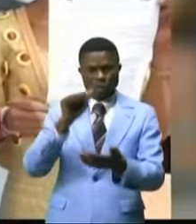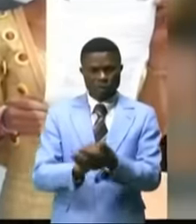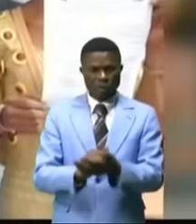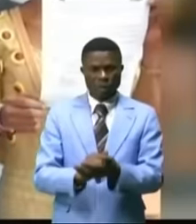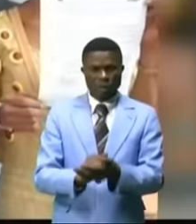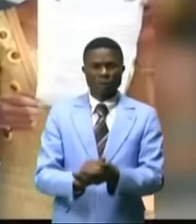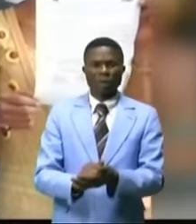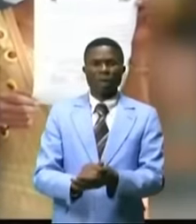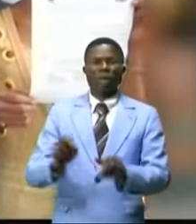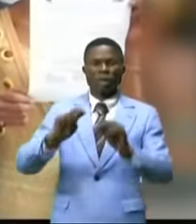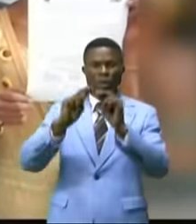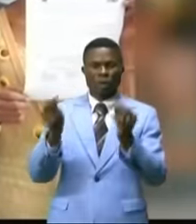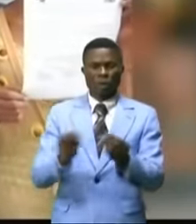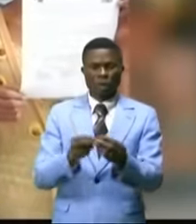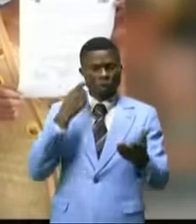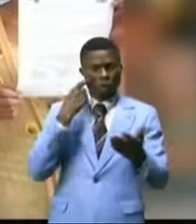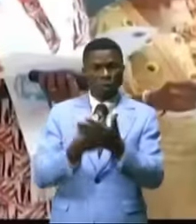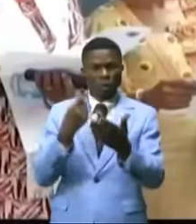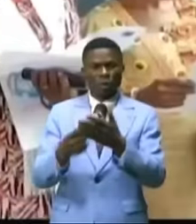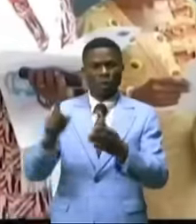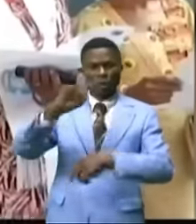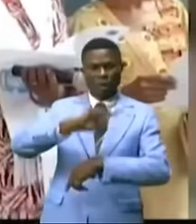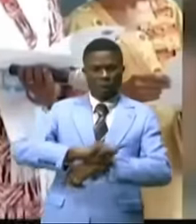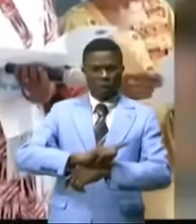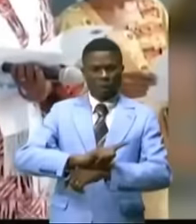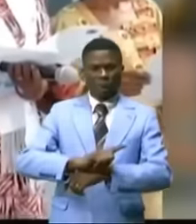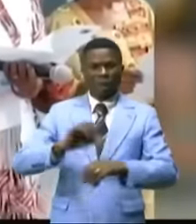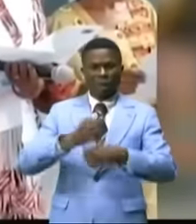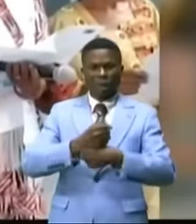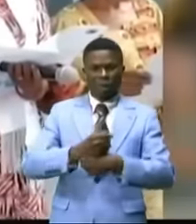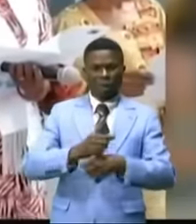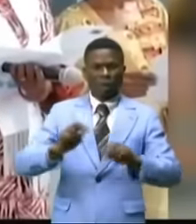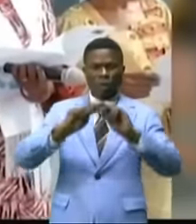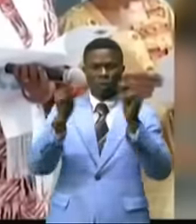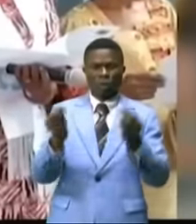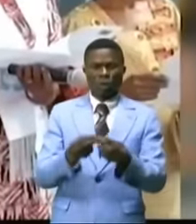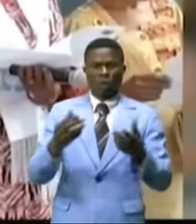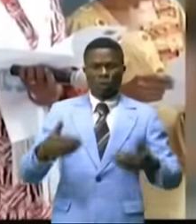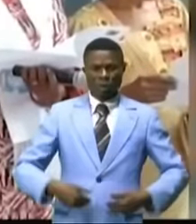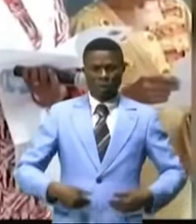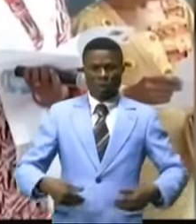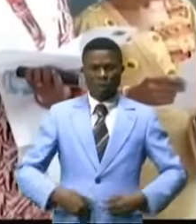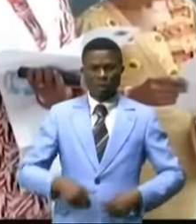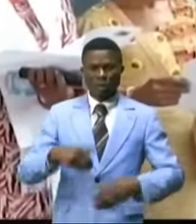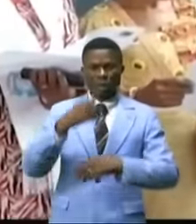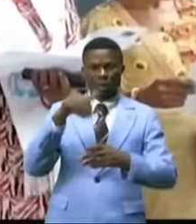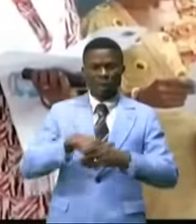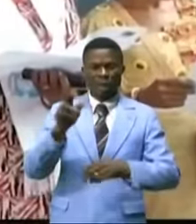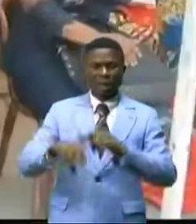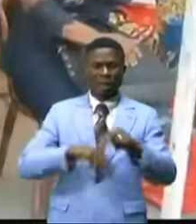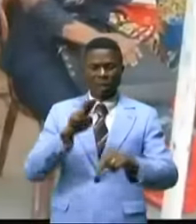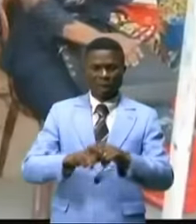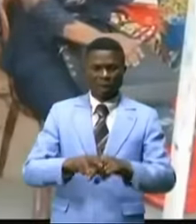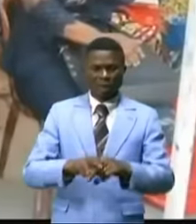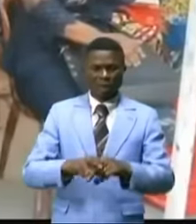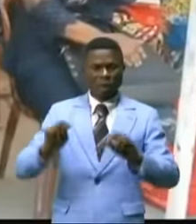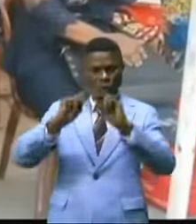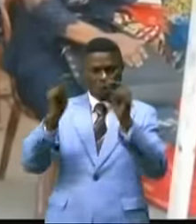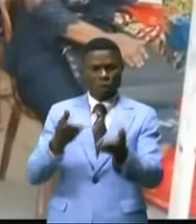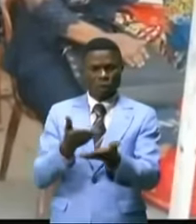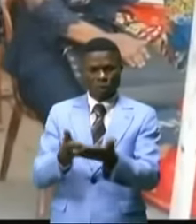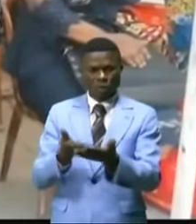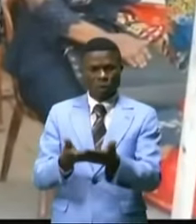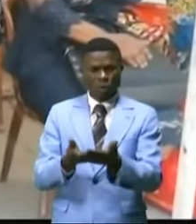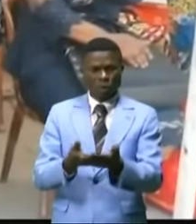la FOSEC a dû marquer la journée par l'installation de la Ligue de femmes au niveau national. Désormais, cette structure